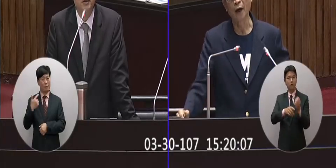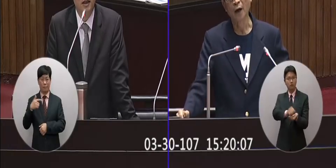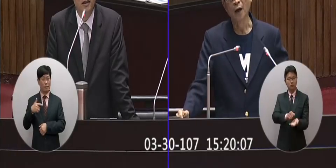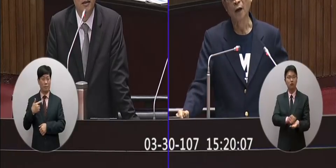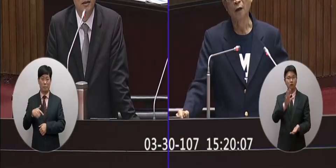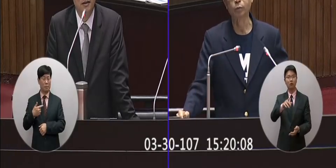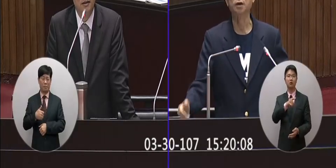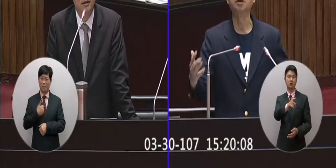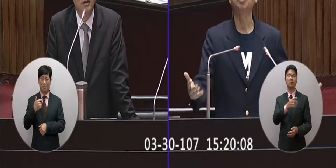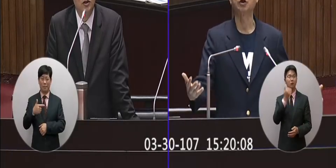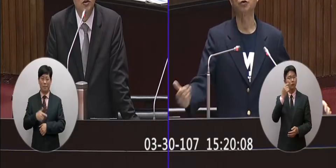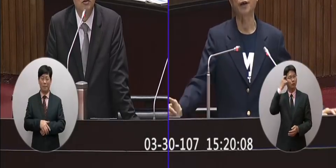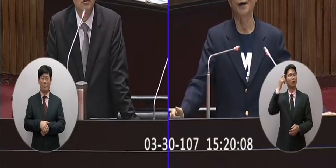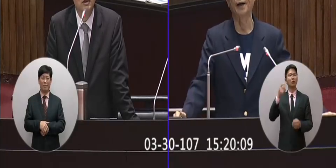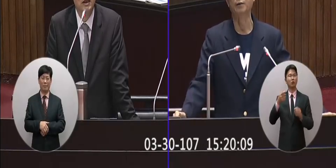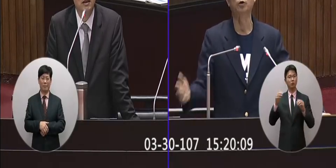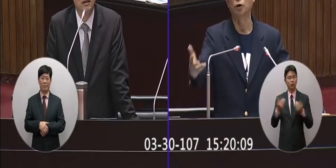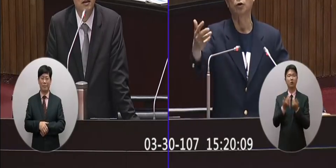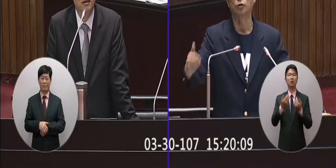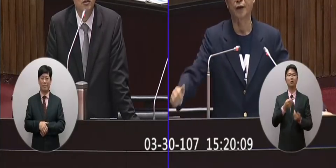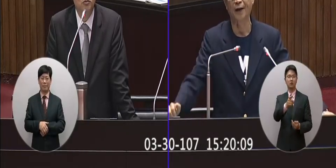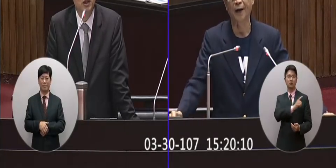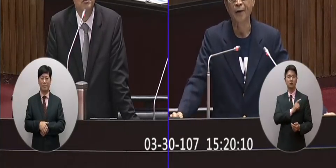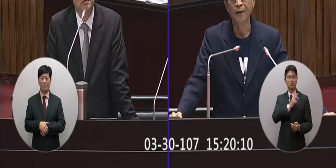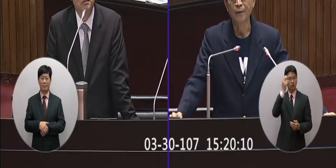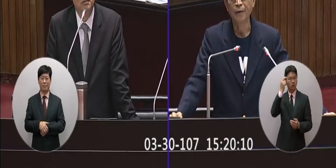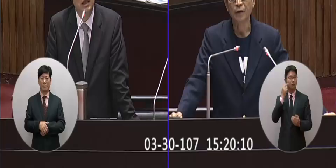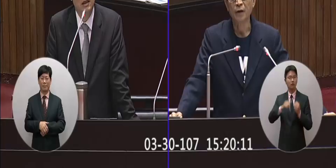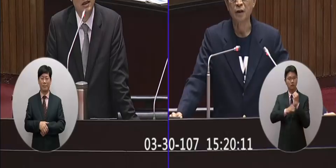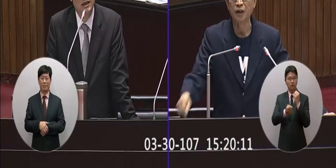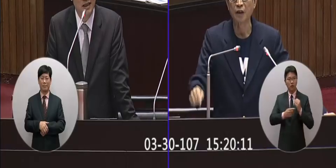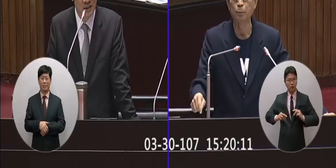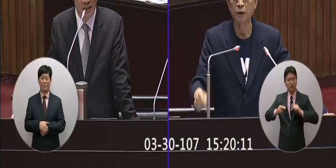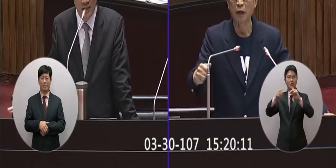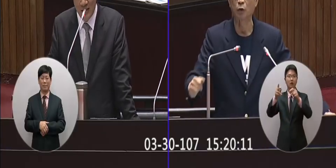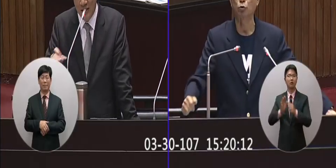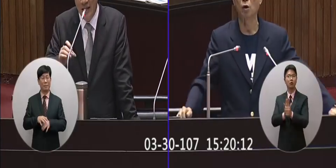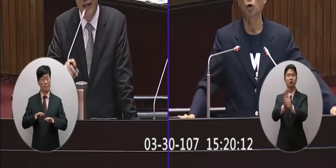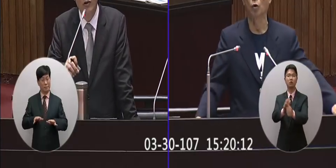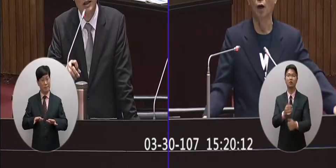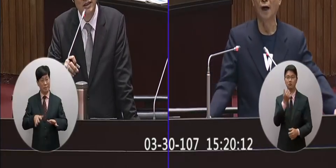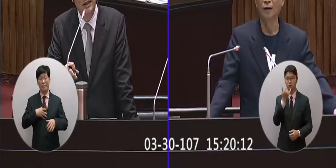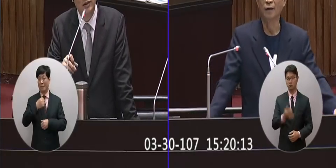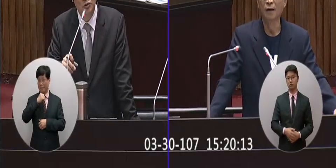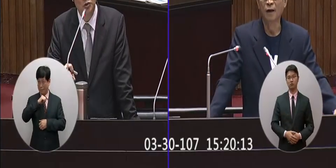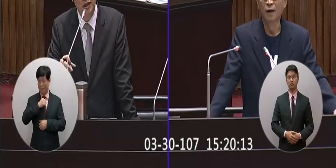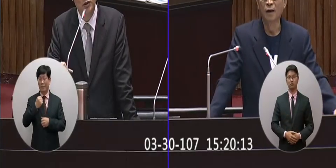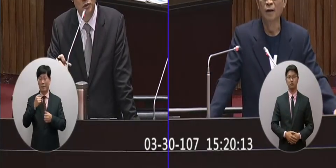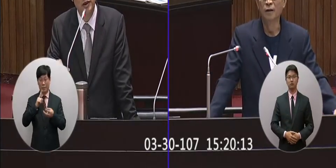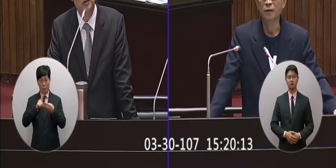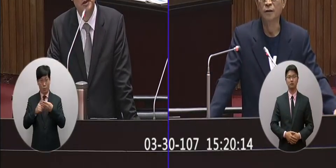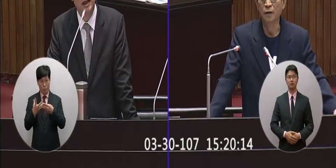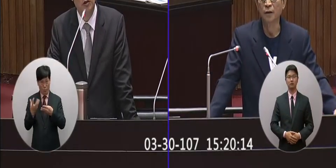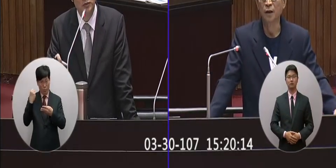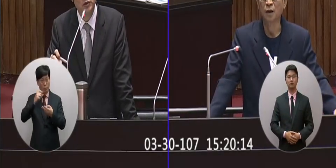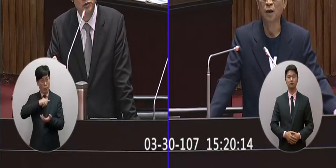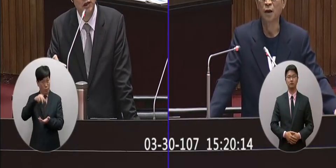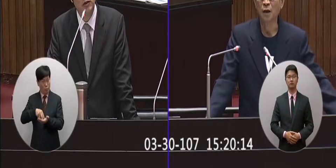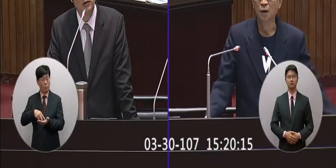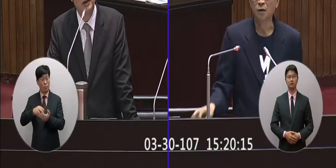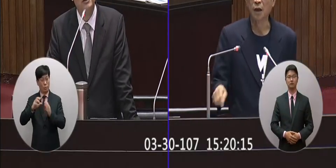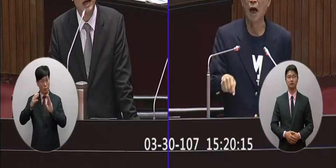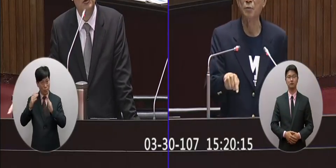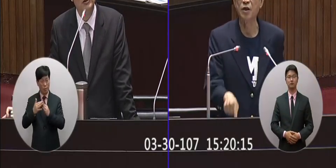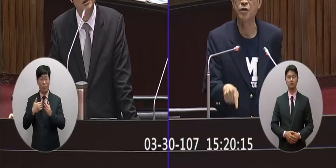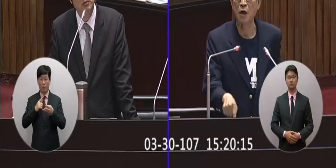是这样子吗？ 不是，你去修宪啊，你们推动修宪啊。 现在台湾是一个主权独立的国家，我们的主